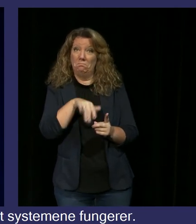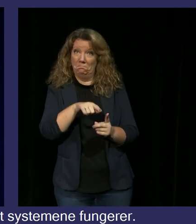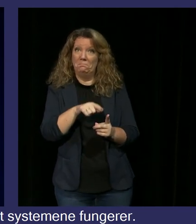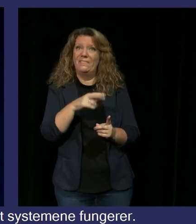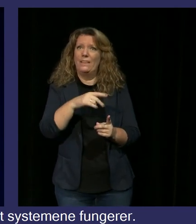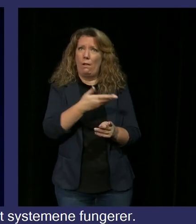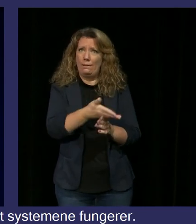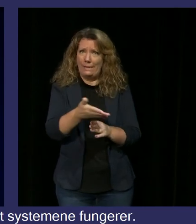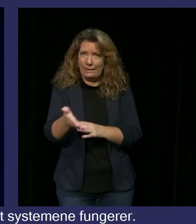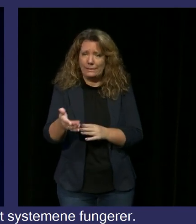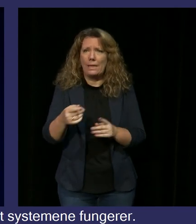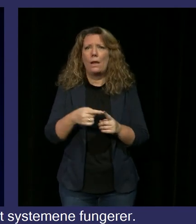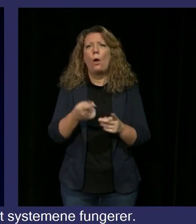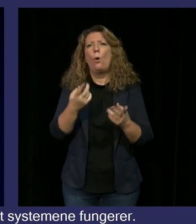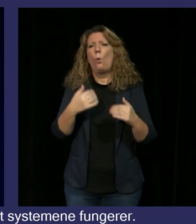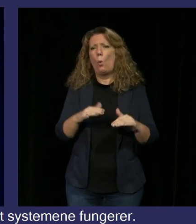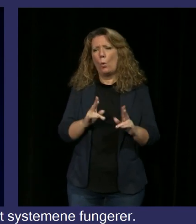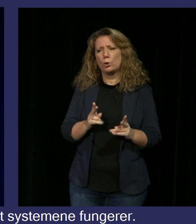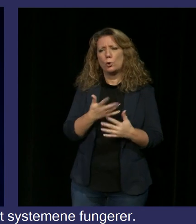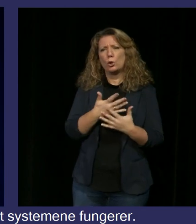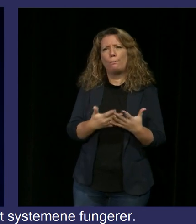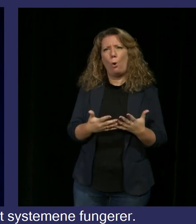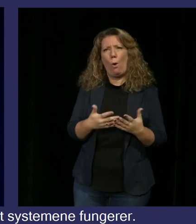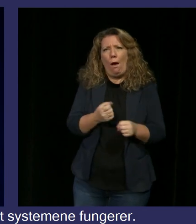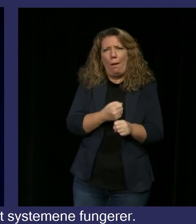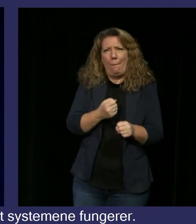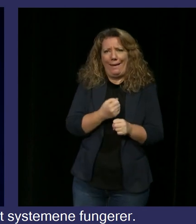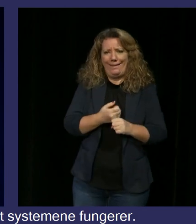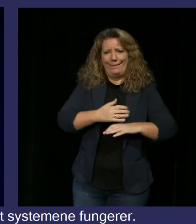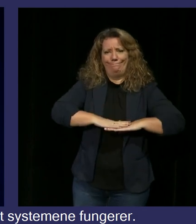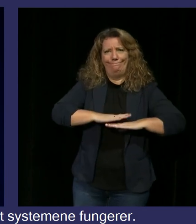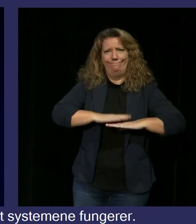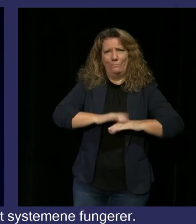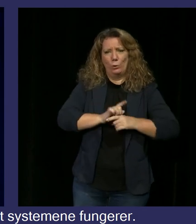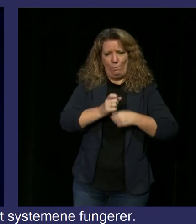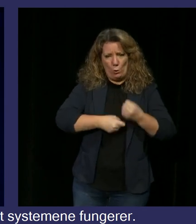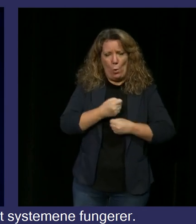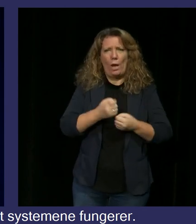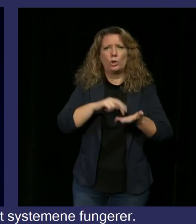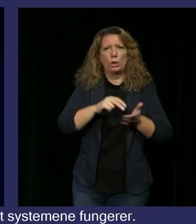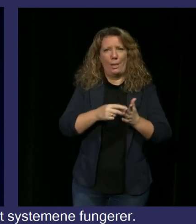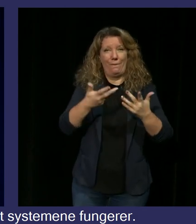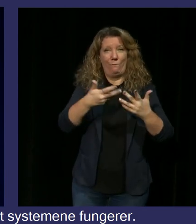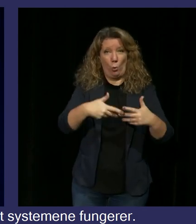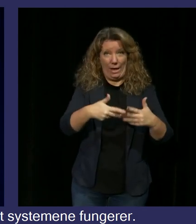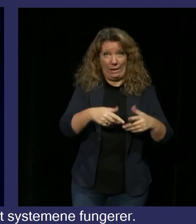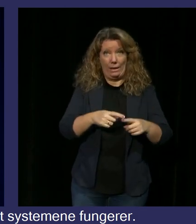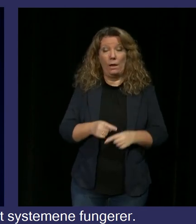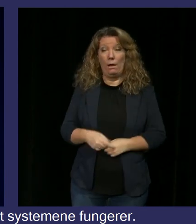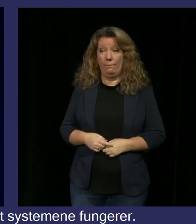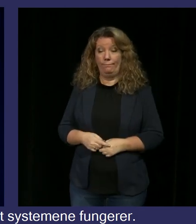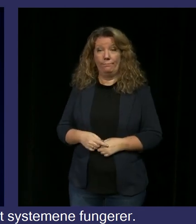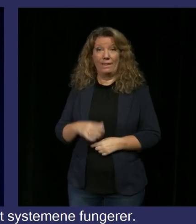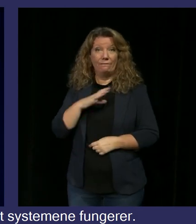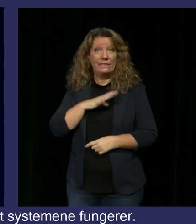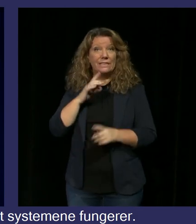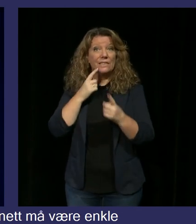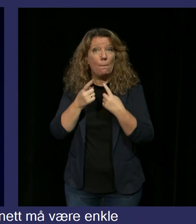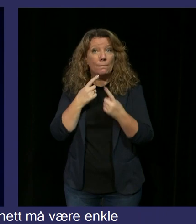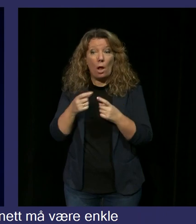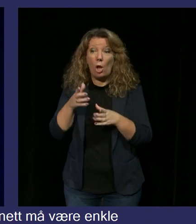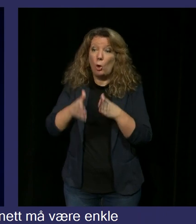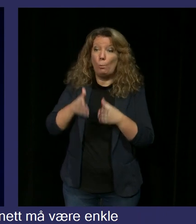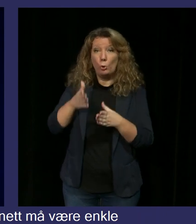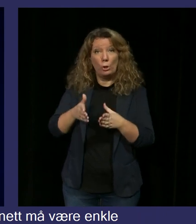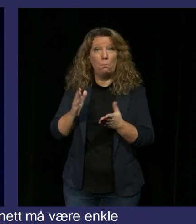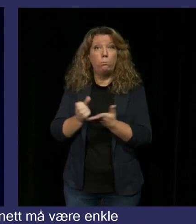ligger bak og gjør at systemene fungerer. For at samtaleroboter skal være til hjelp, må de forstå spørsmålene,